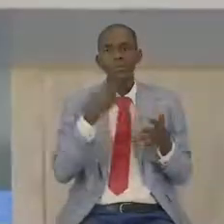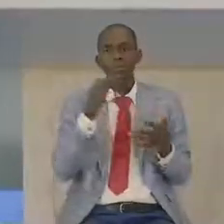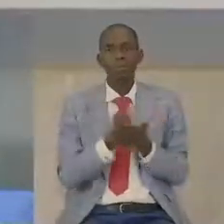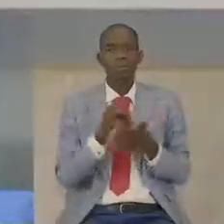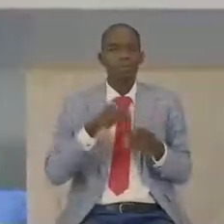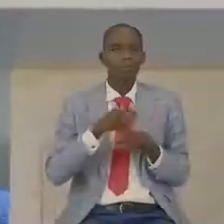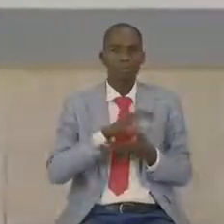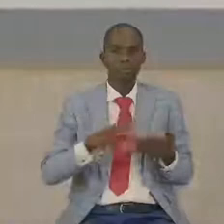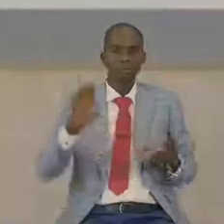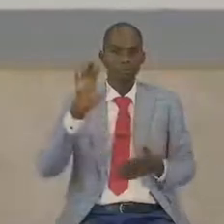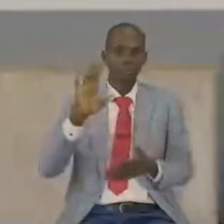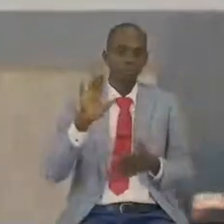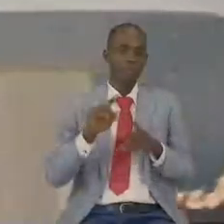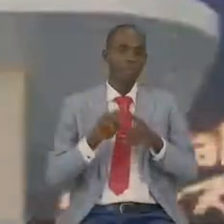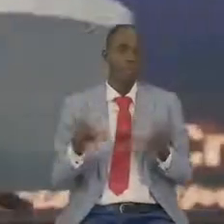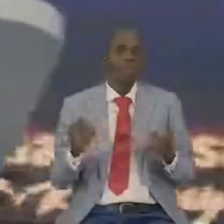5.